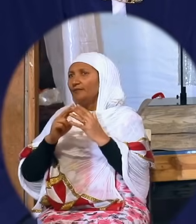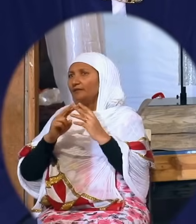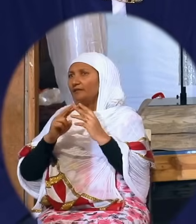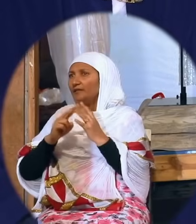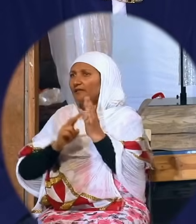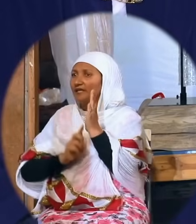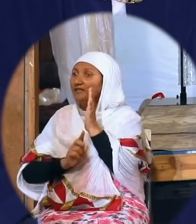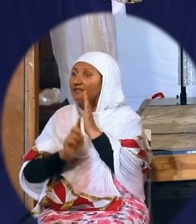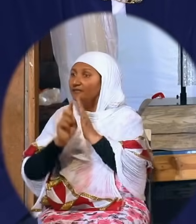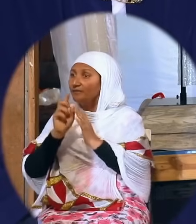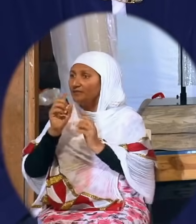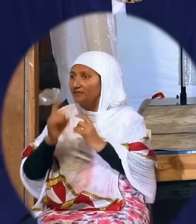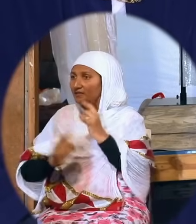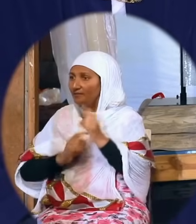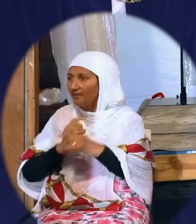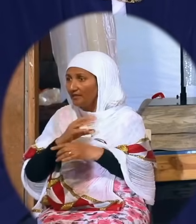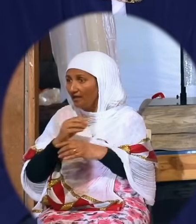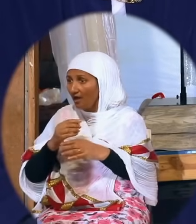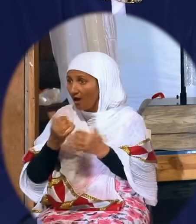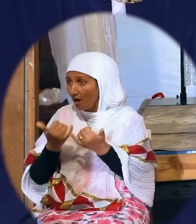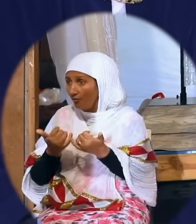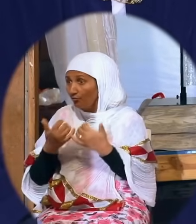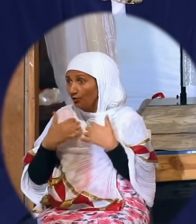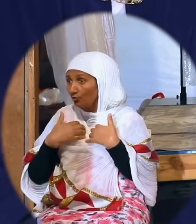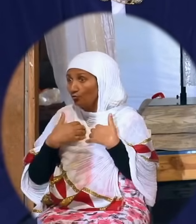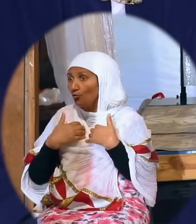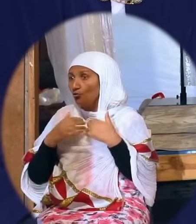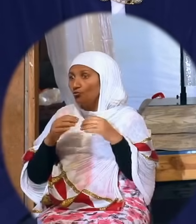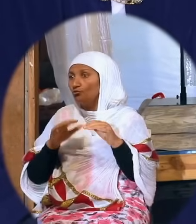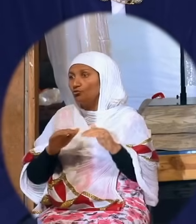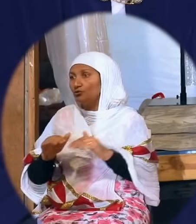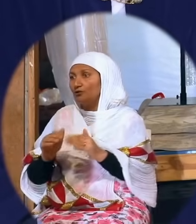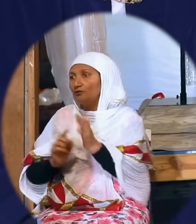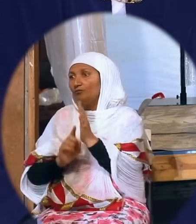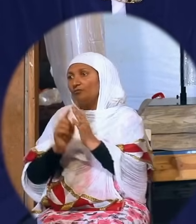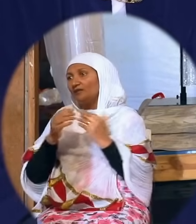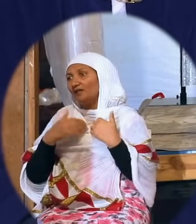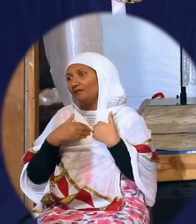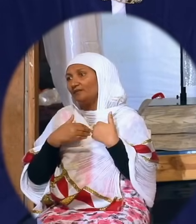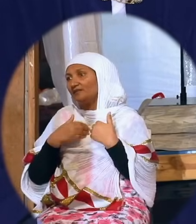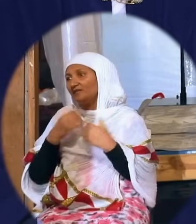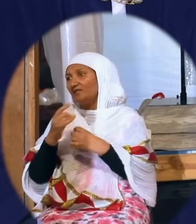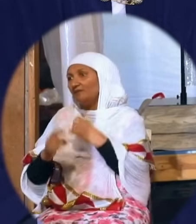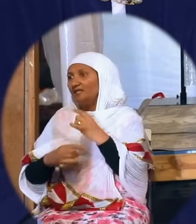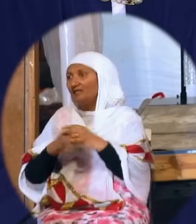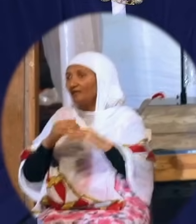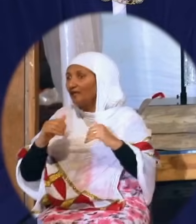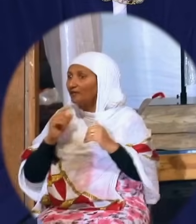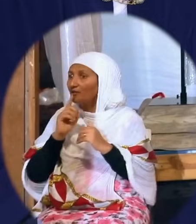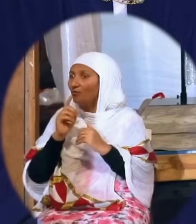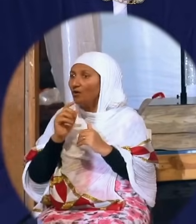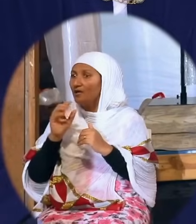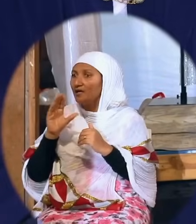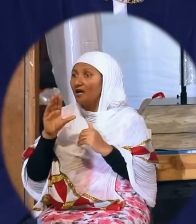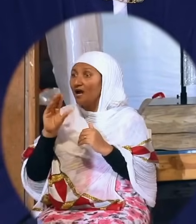ያለው ልጆች የሚያርጉበት መጠን ምንም የማይገናኝ ነገር ነው እነቱን ለመናገር ከ50 አመት በፊት